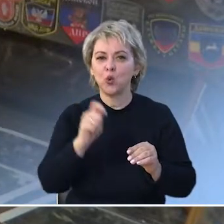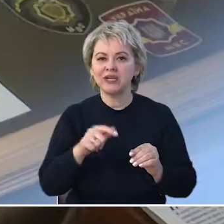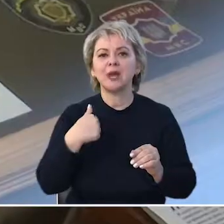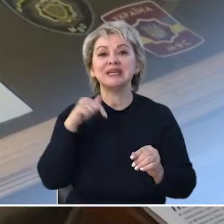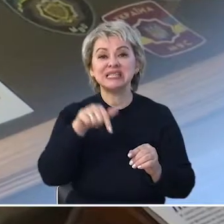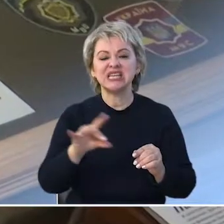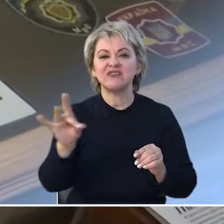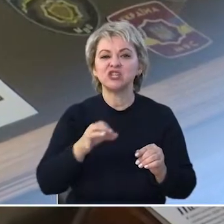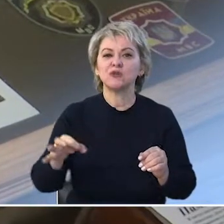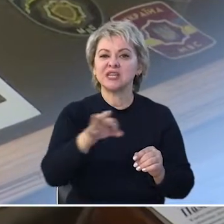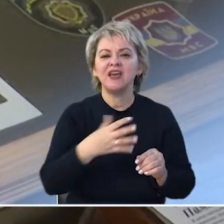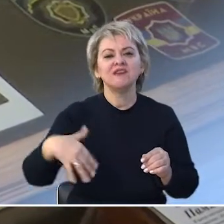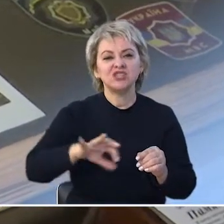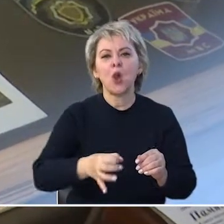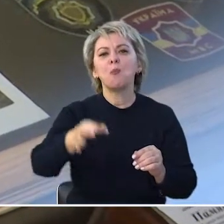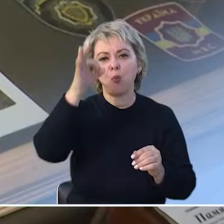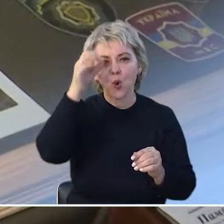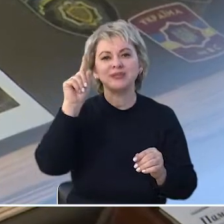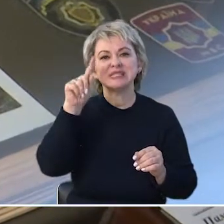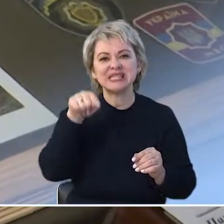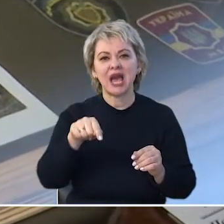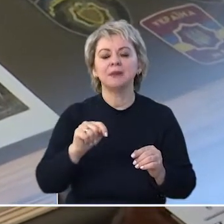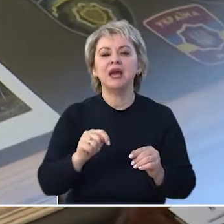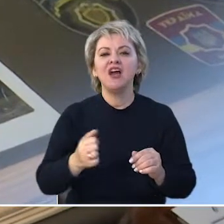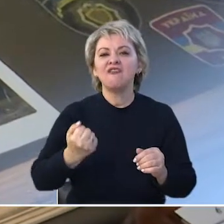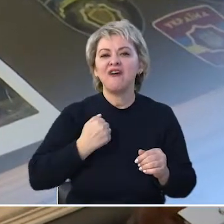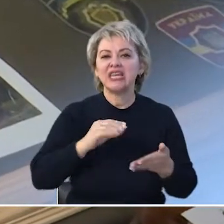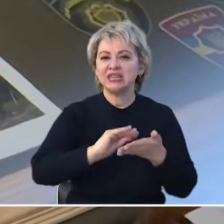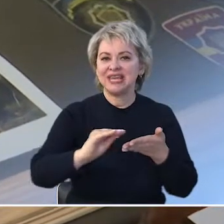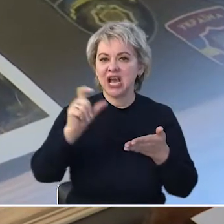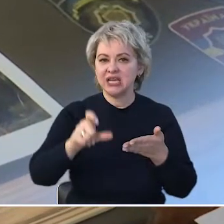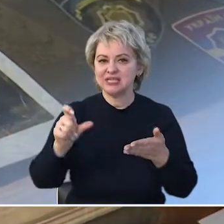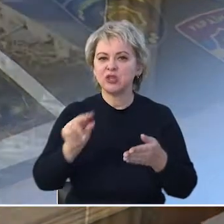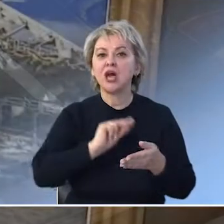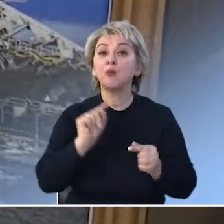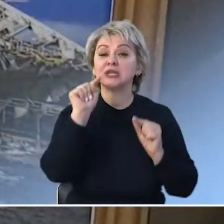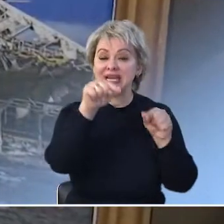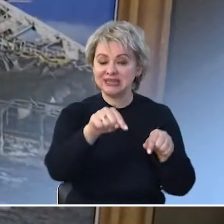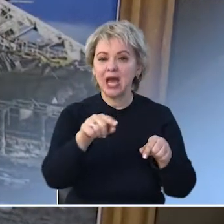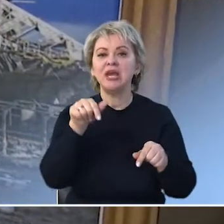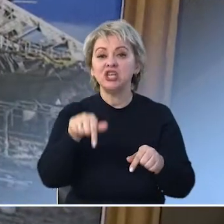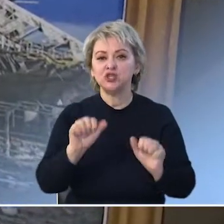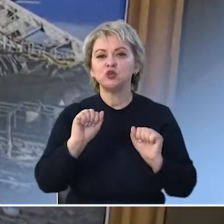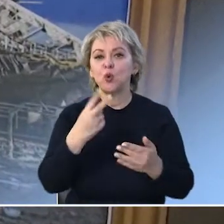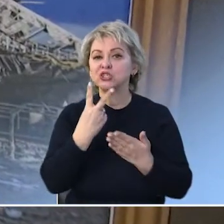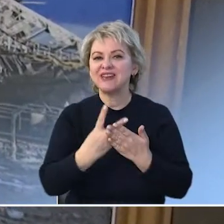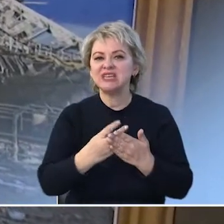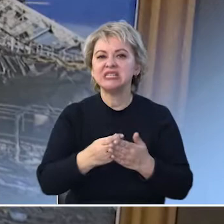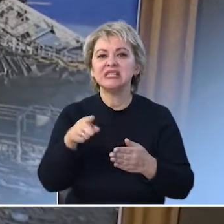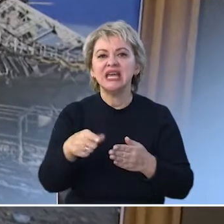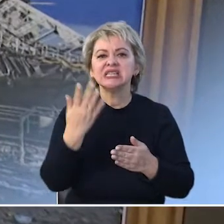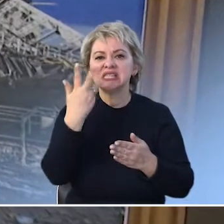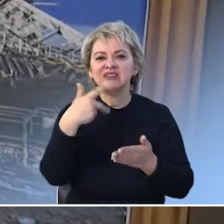Украине. И, конечно, мы здесь, в Ростовской области, их все помним и знаем. Так вот, военные корреспонденты работали и там, и здесь можно наблюдать